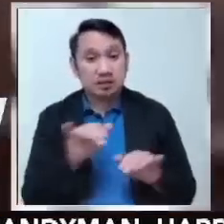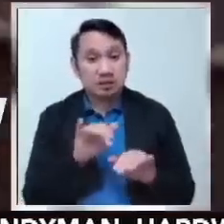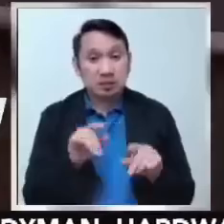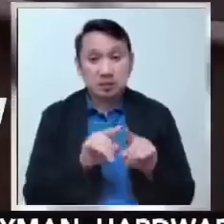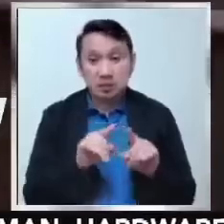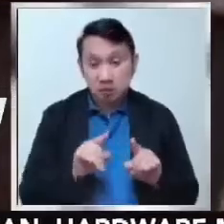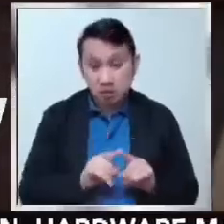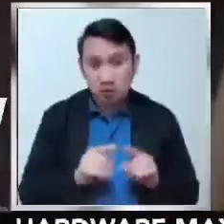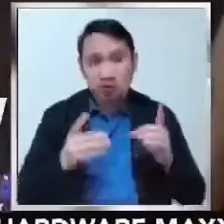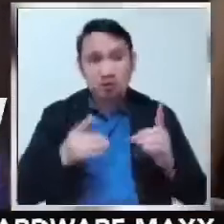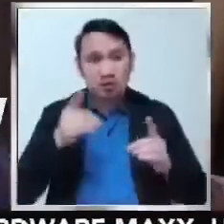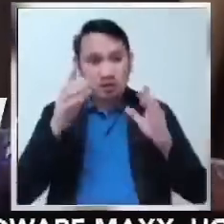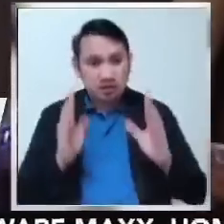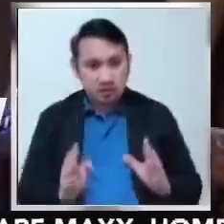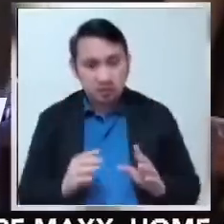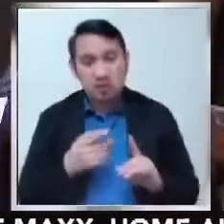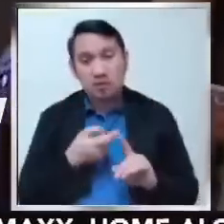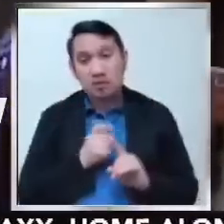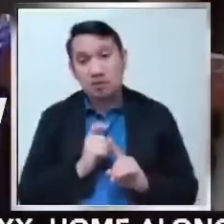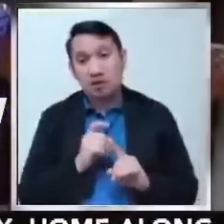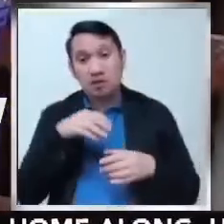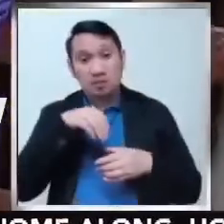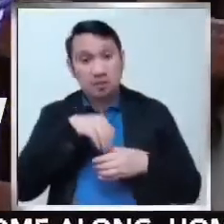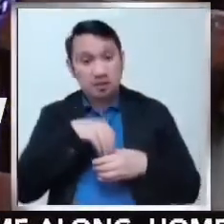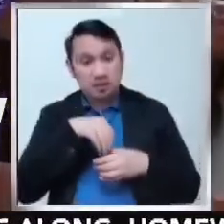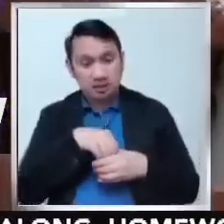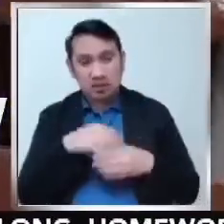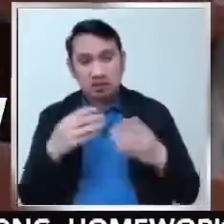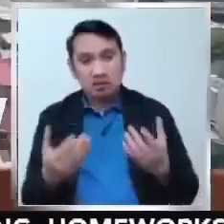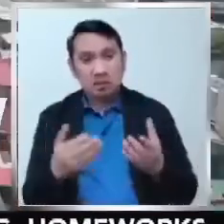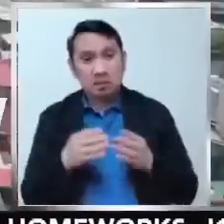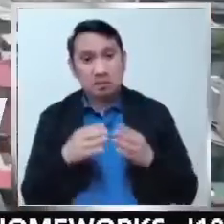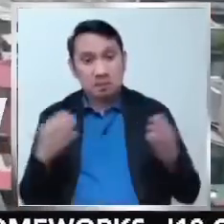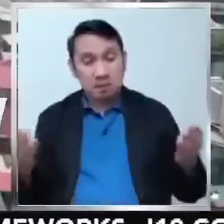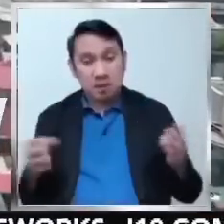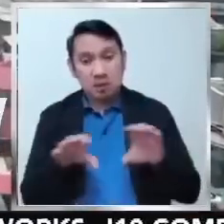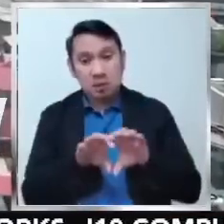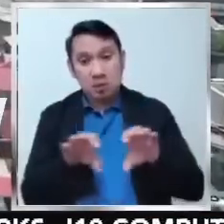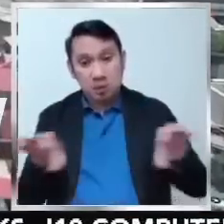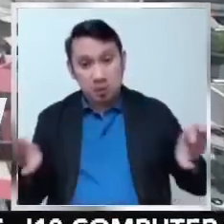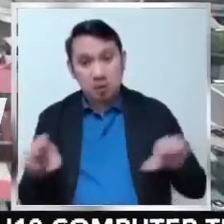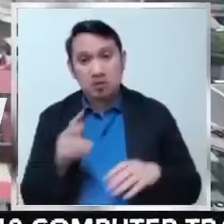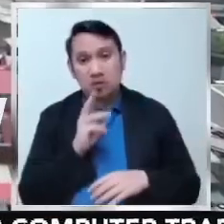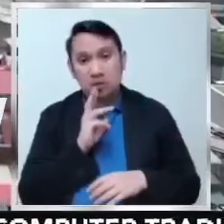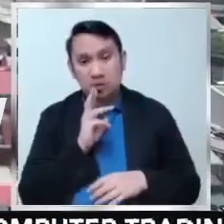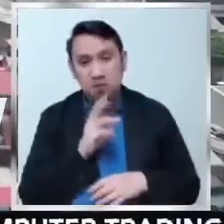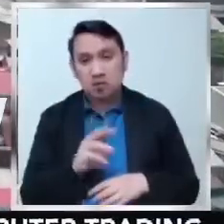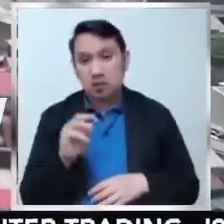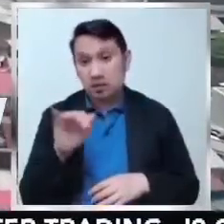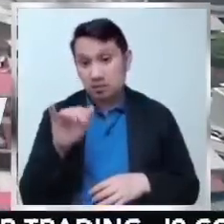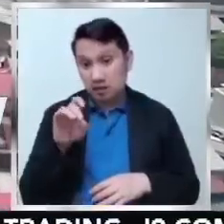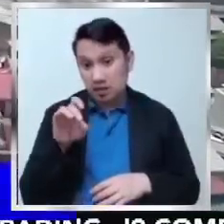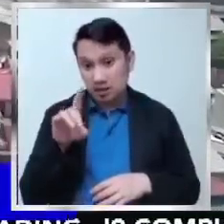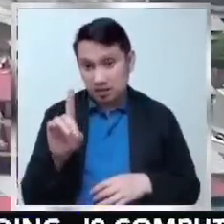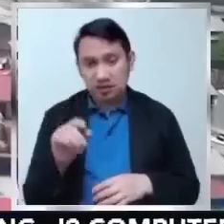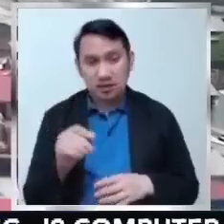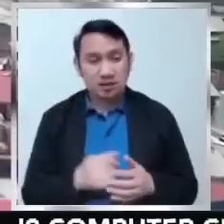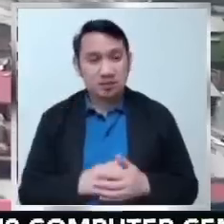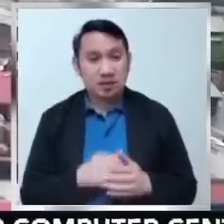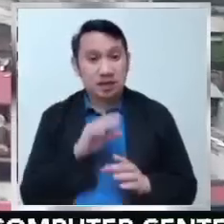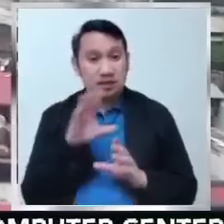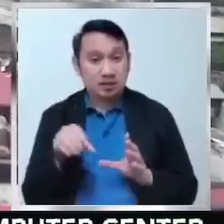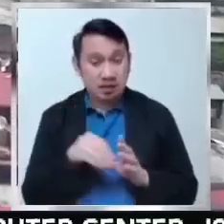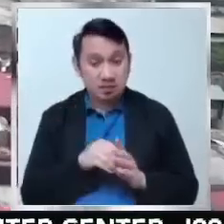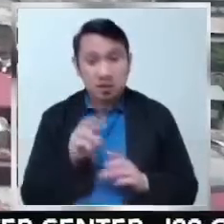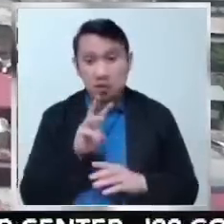ng tagas mula sa loob ng malalaking tubo ng tubig. Ang Maynila, nasakop ang West Zone ng Metro Manila,